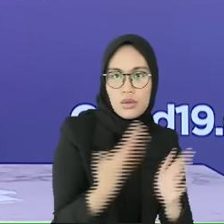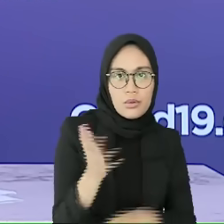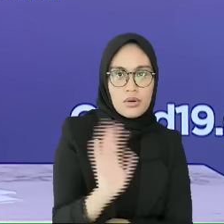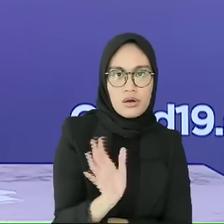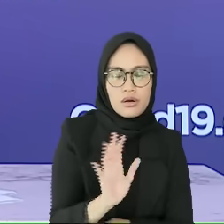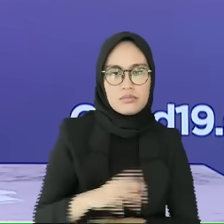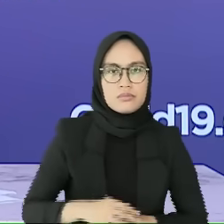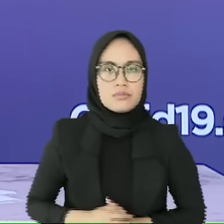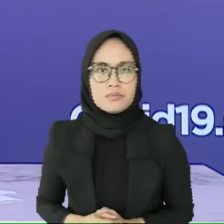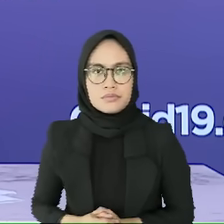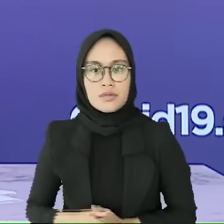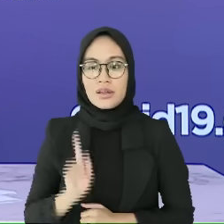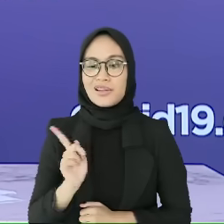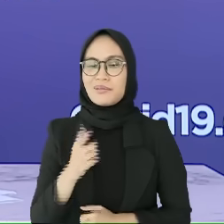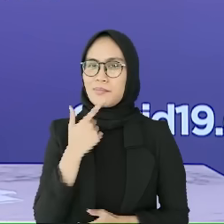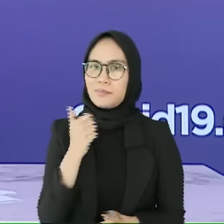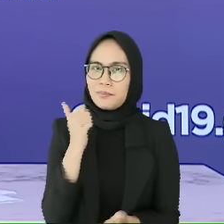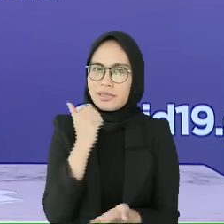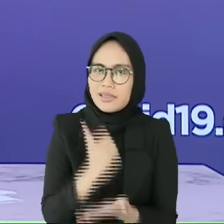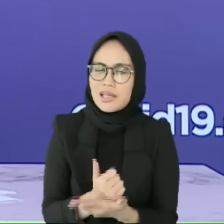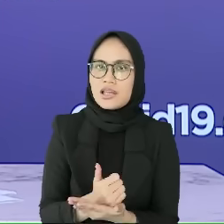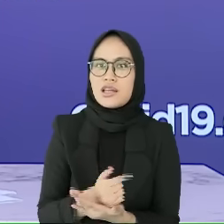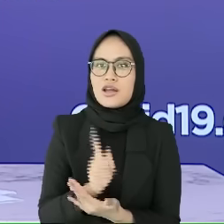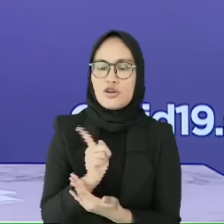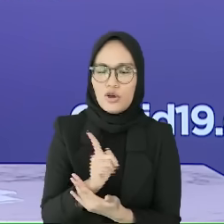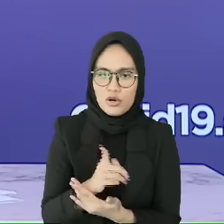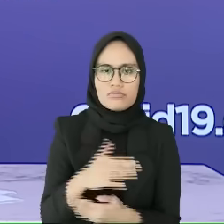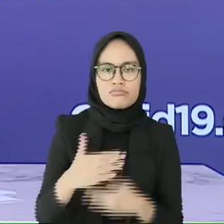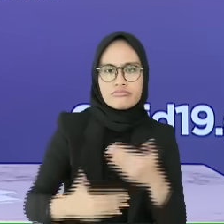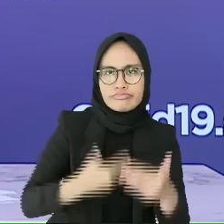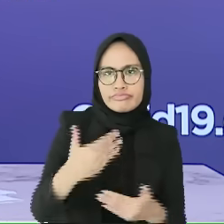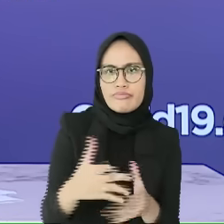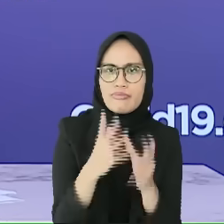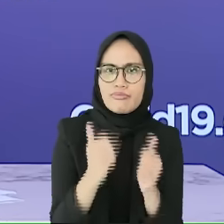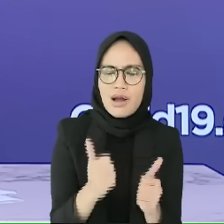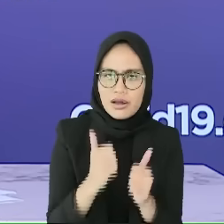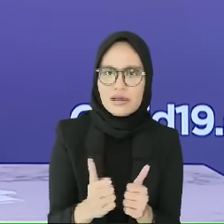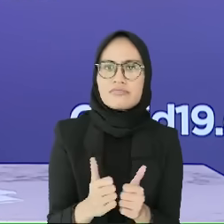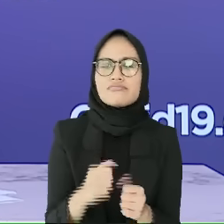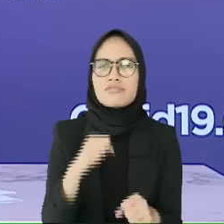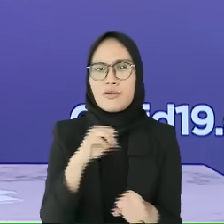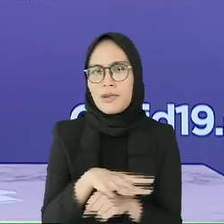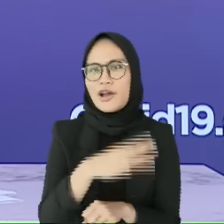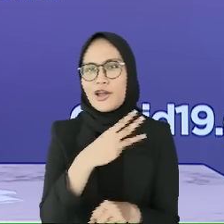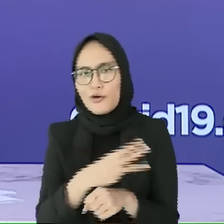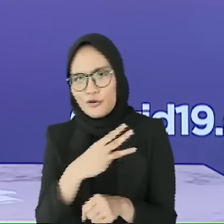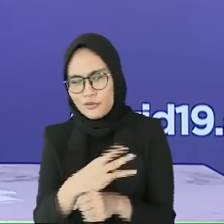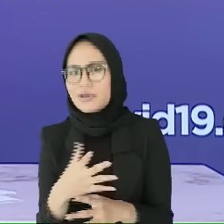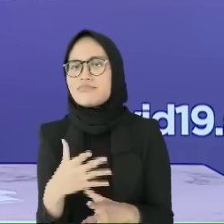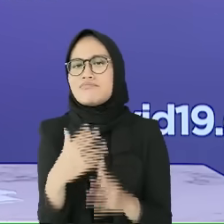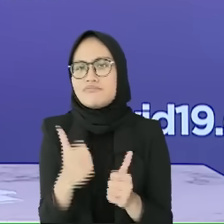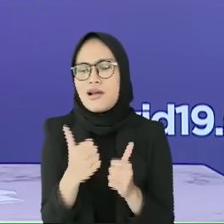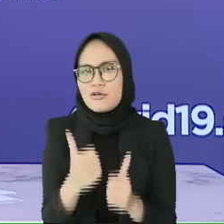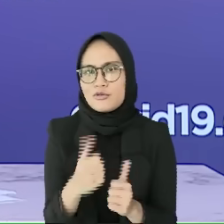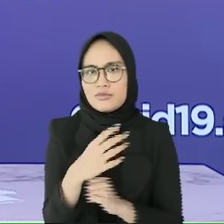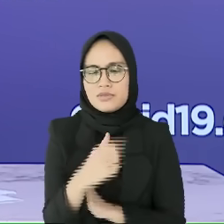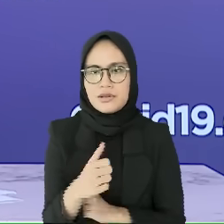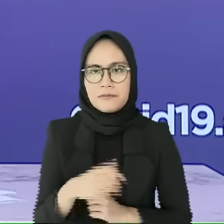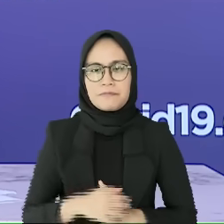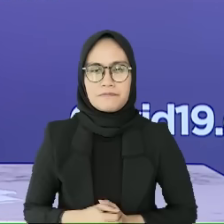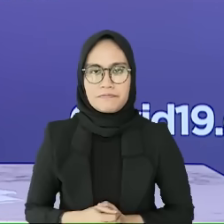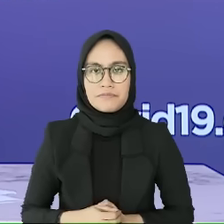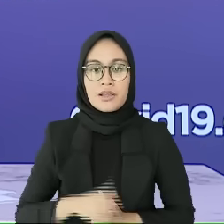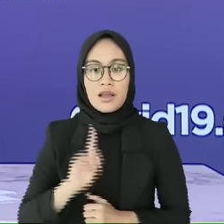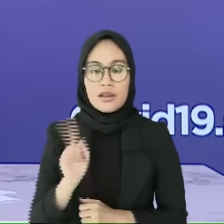sektor kesehatan sekaligus ekonomi masyarakat. Terakhir, saya hendak menekankan sebagaimana arahan